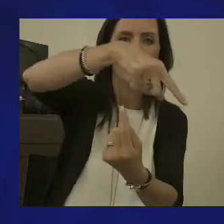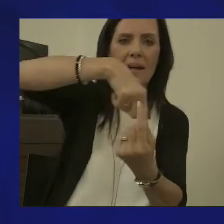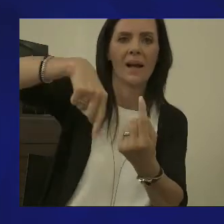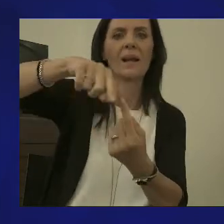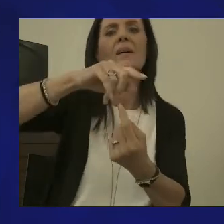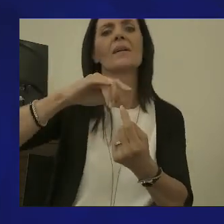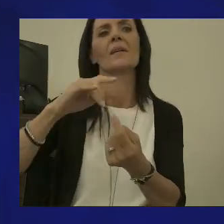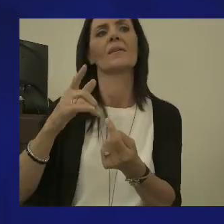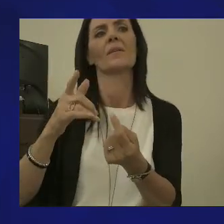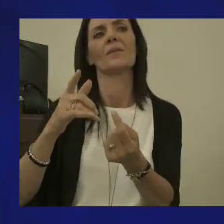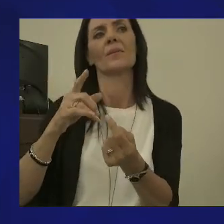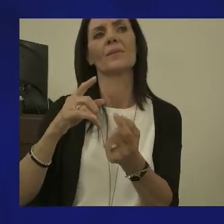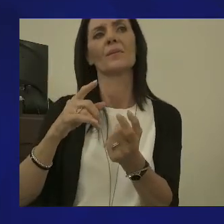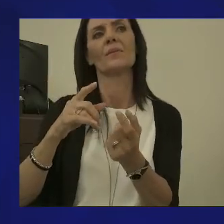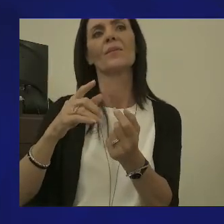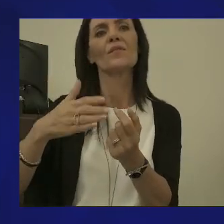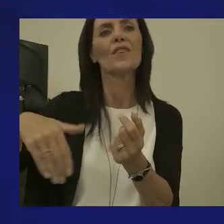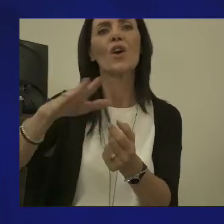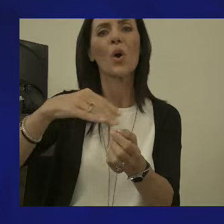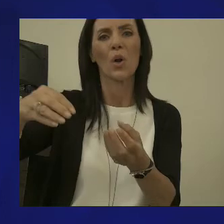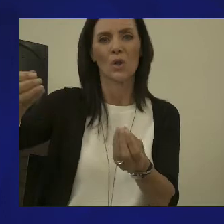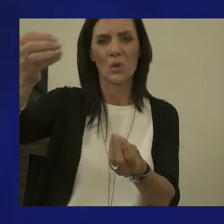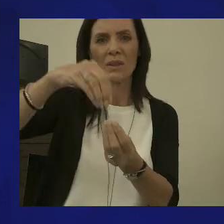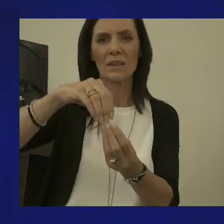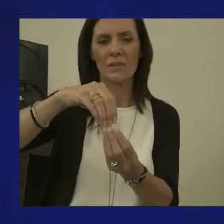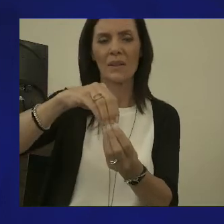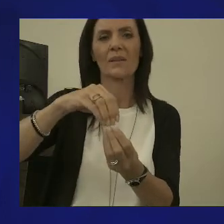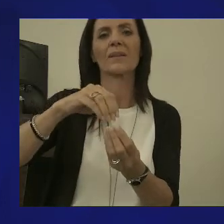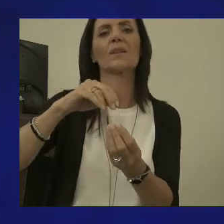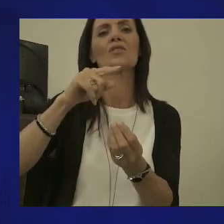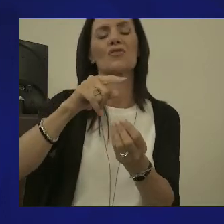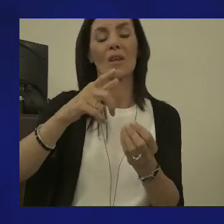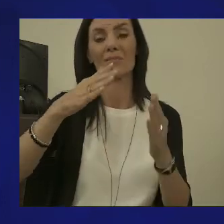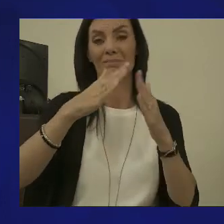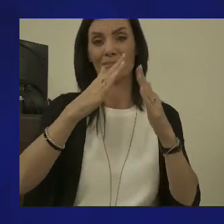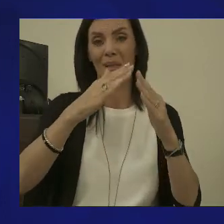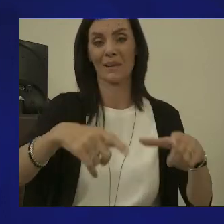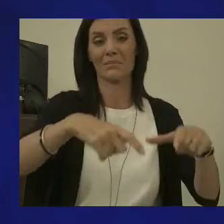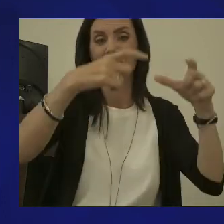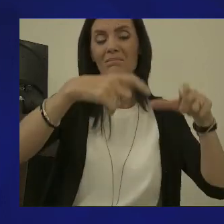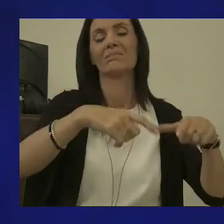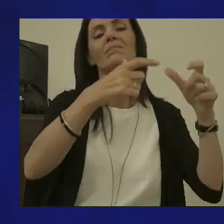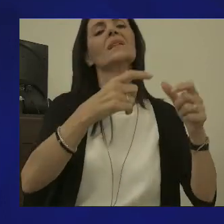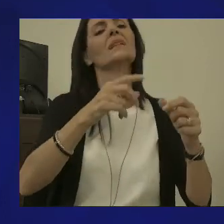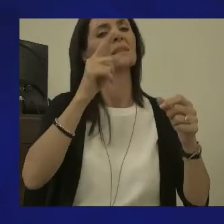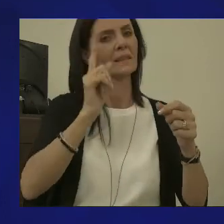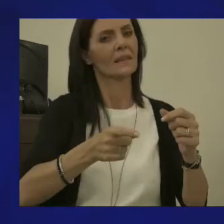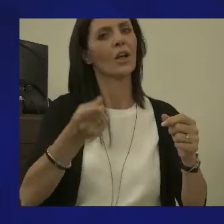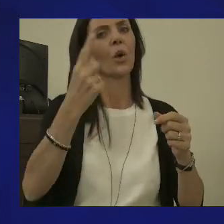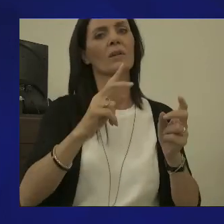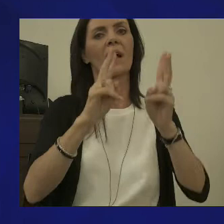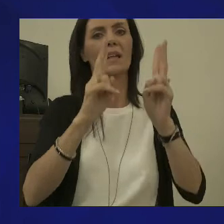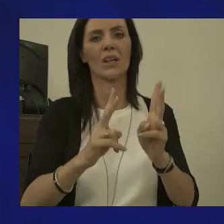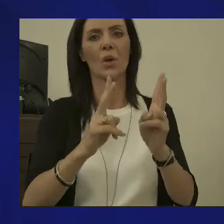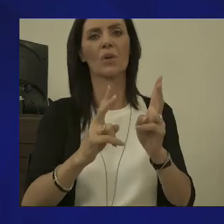שם צרות, וכל תוספת של יחידות דיור משמעה עוד חניות על